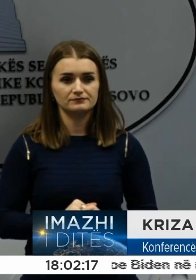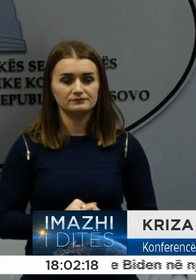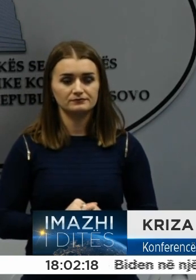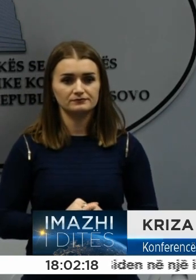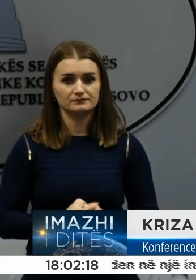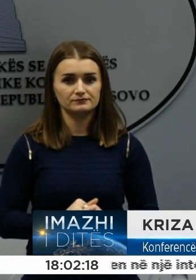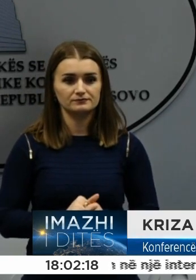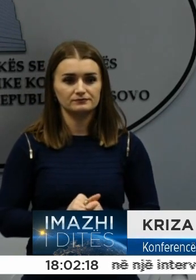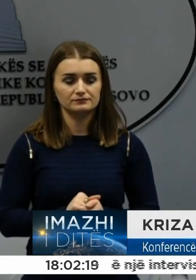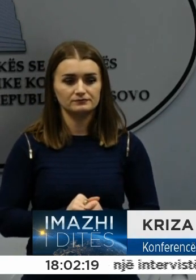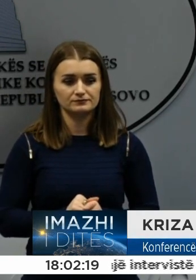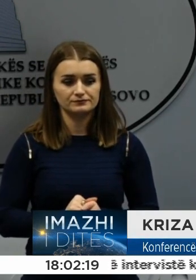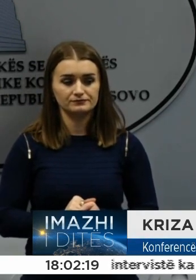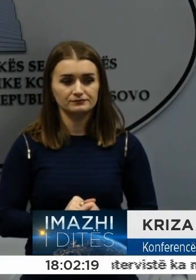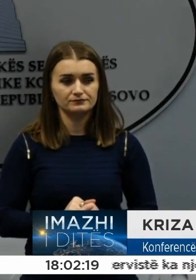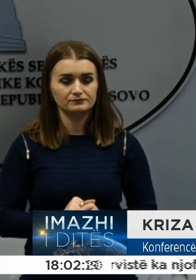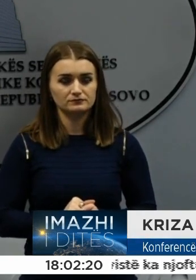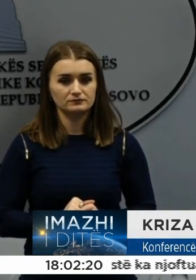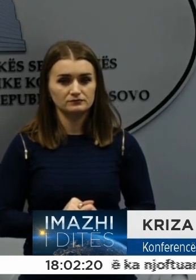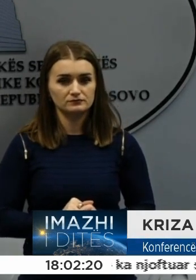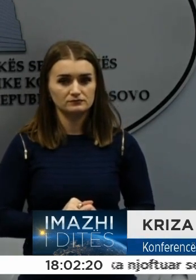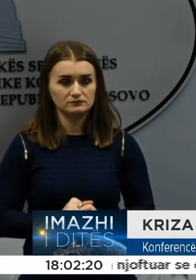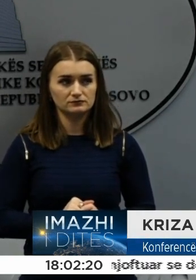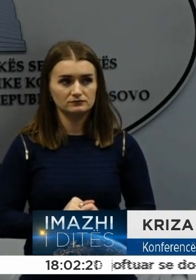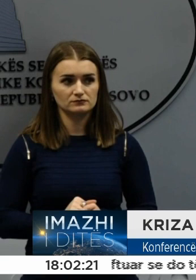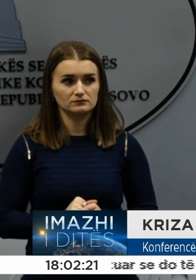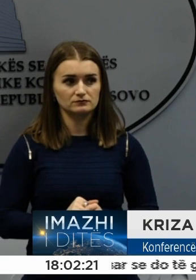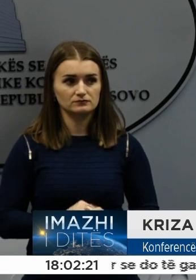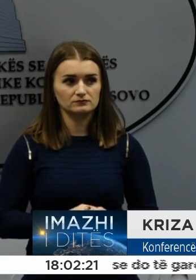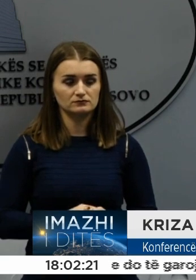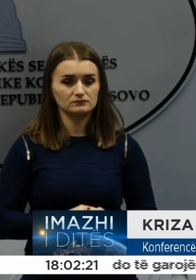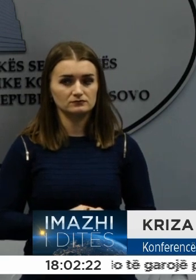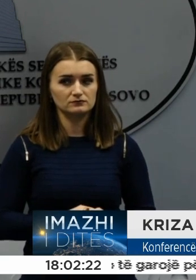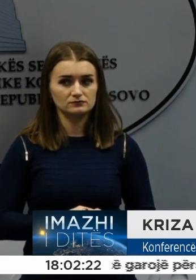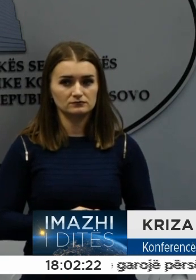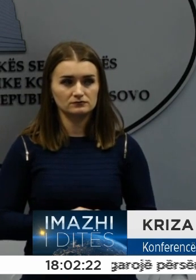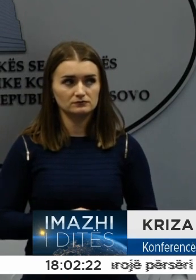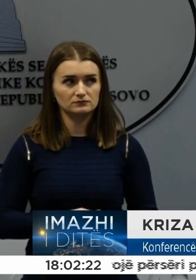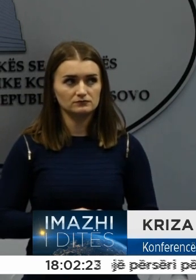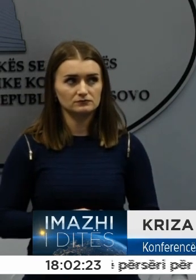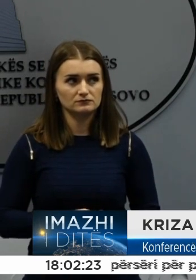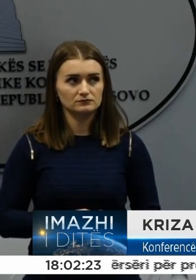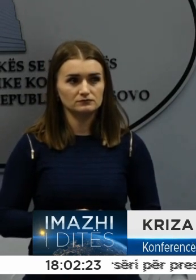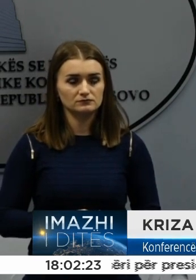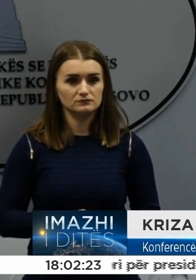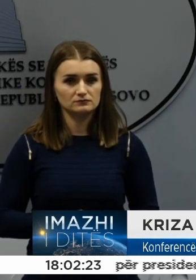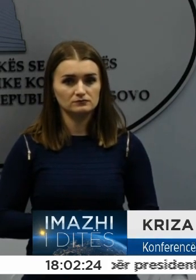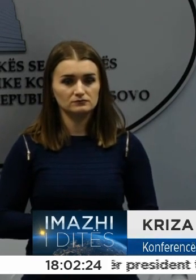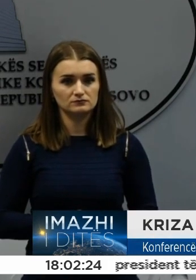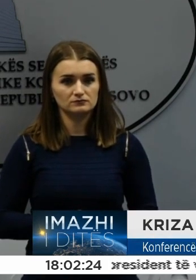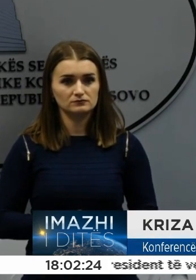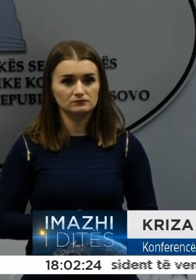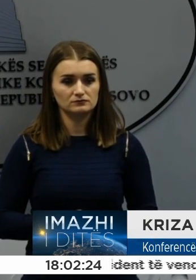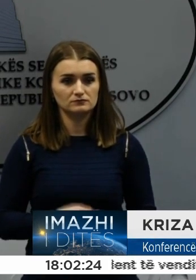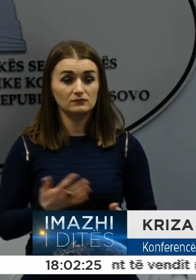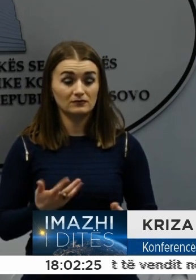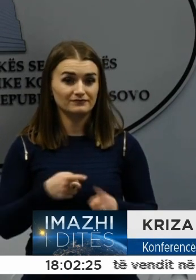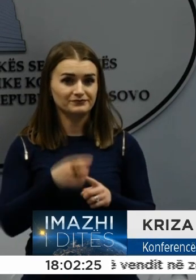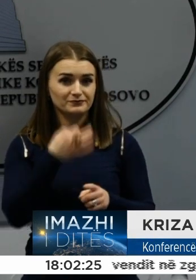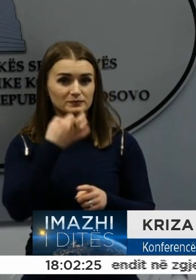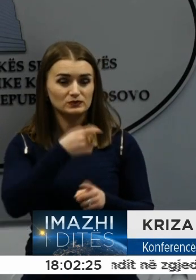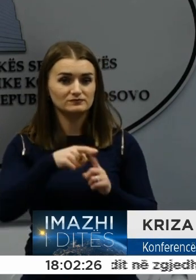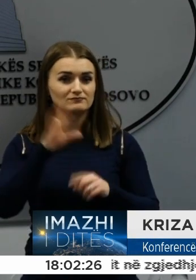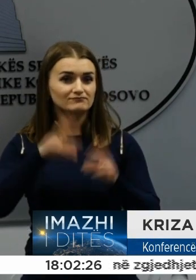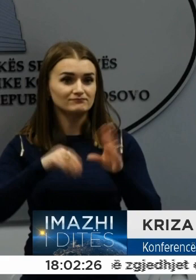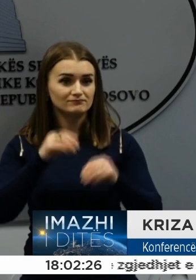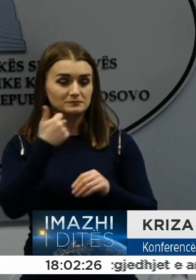devijime. Në lidhje me pyetjen e juaj për realizimin e shkyqeve, ne kemi dërgu